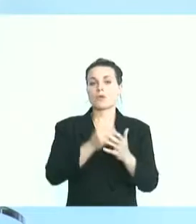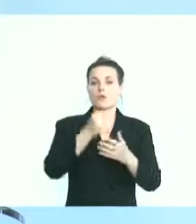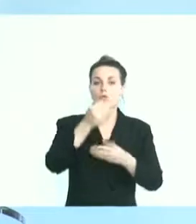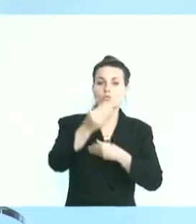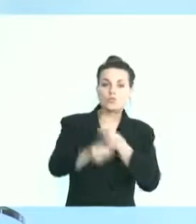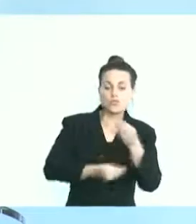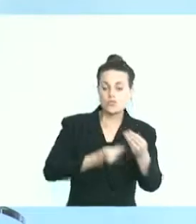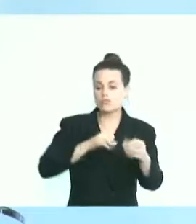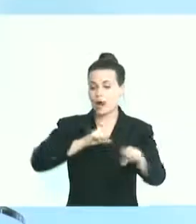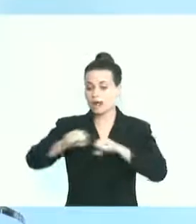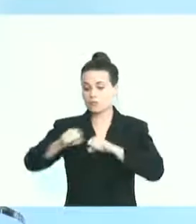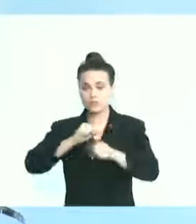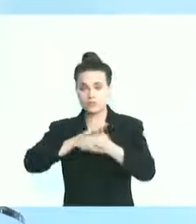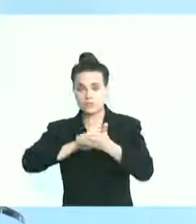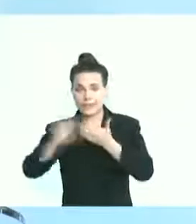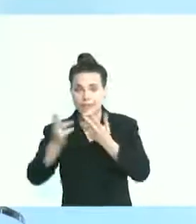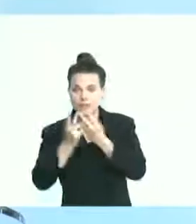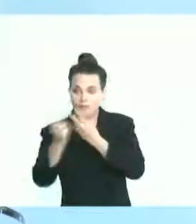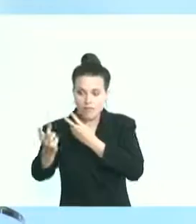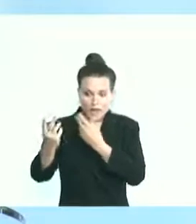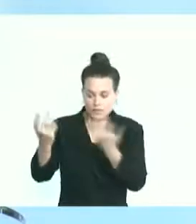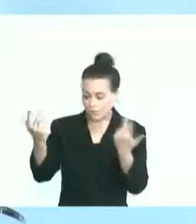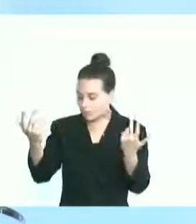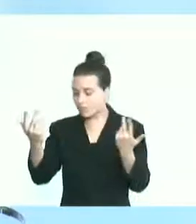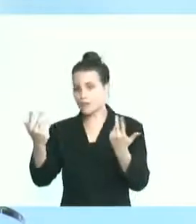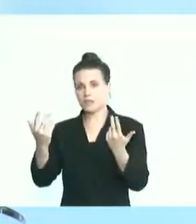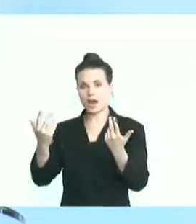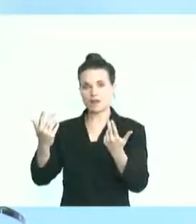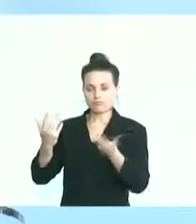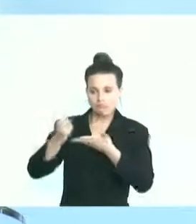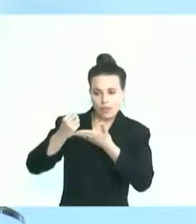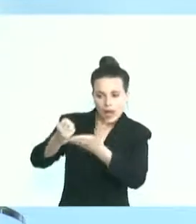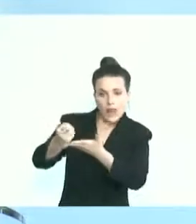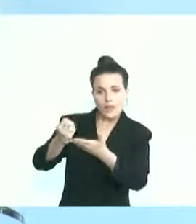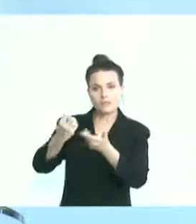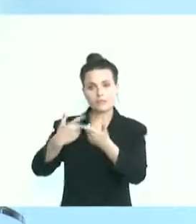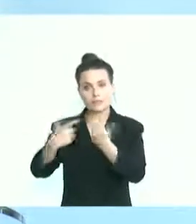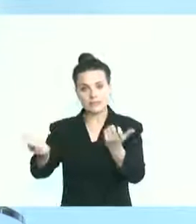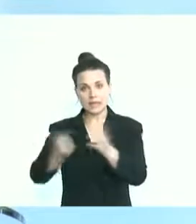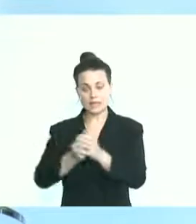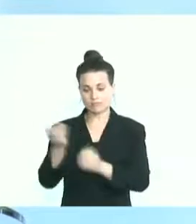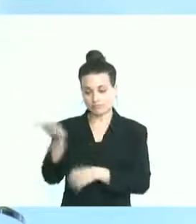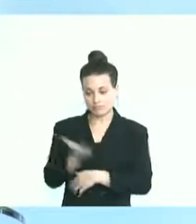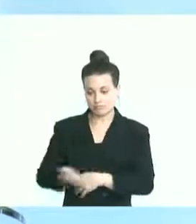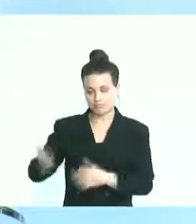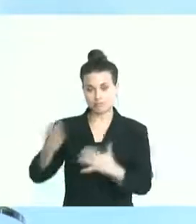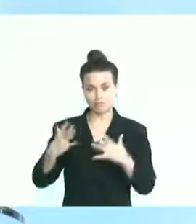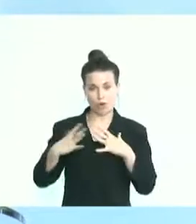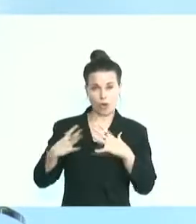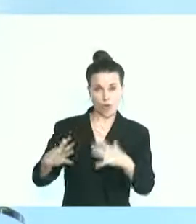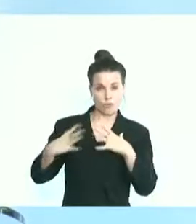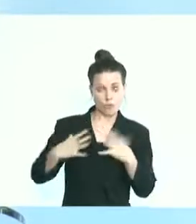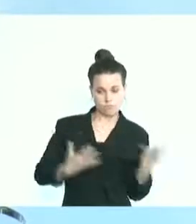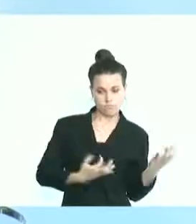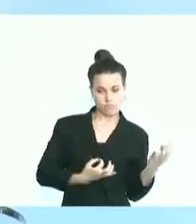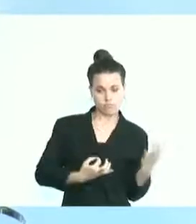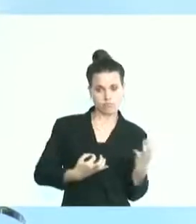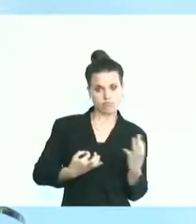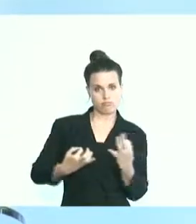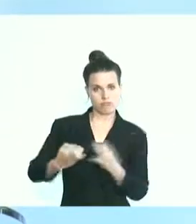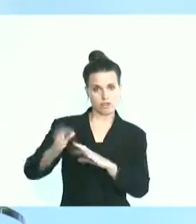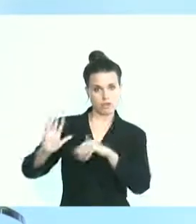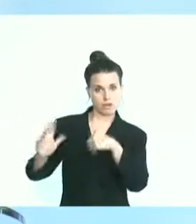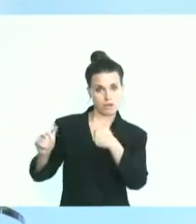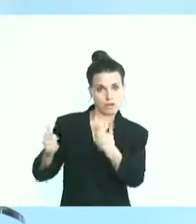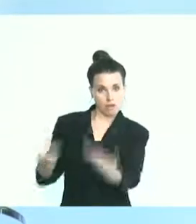plus directes auprès de ses voisins, auprès d'associations de son territoire. L'engagement a rythmé et d'une certaine manière nourri cette